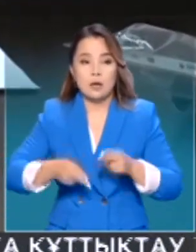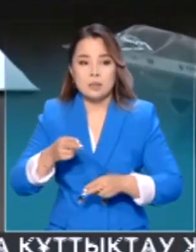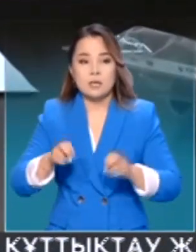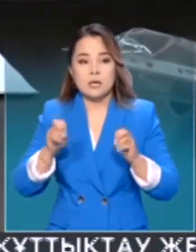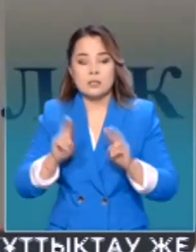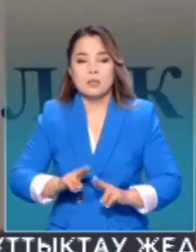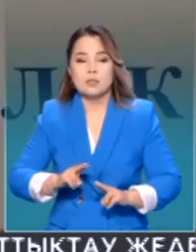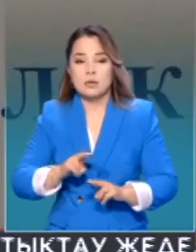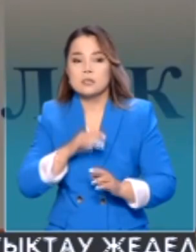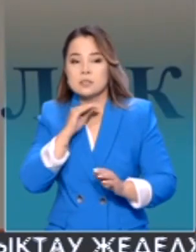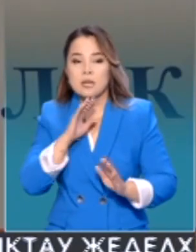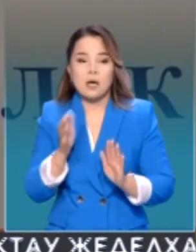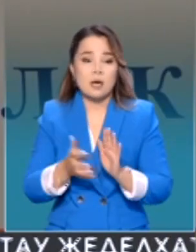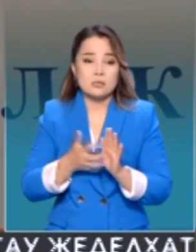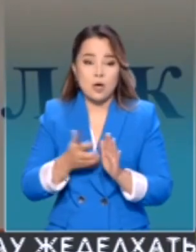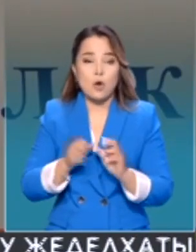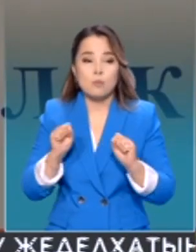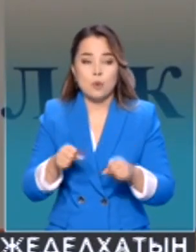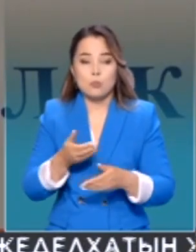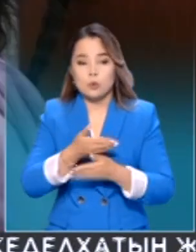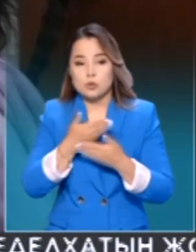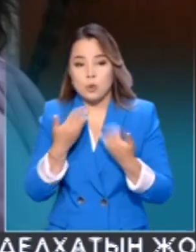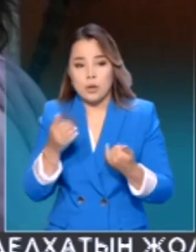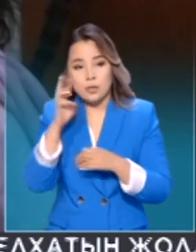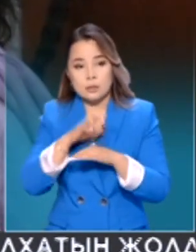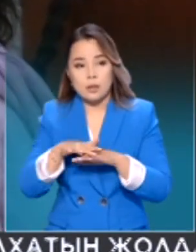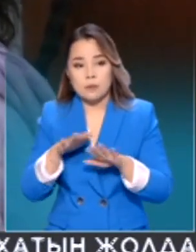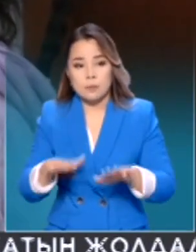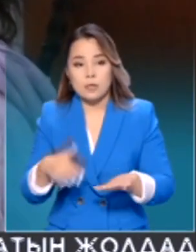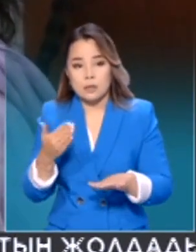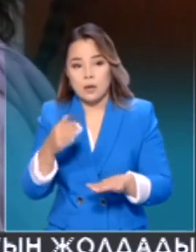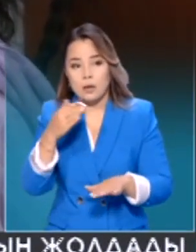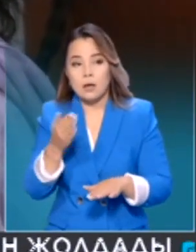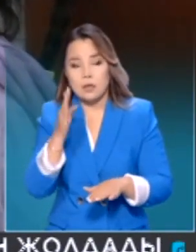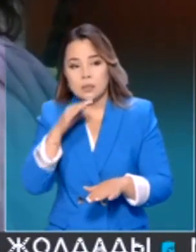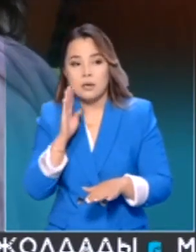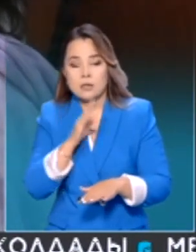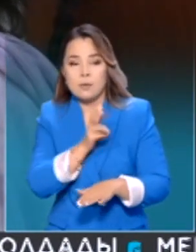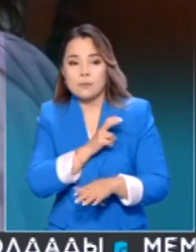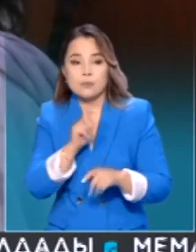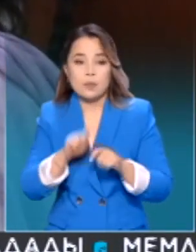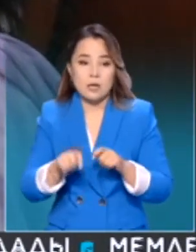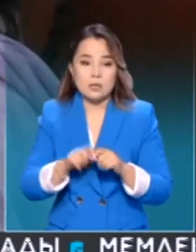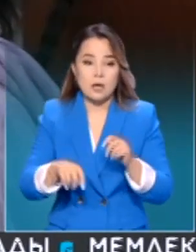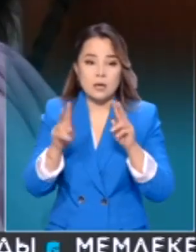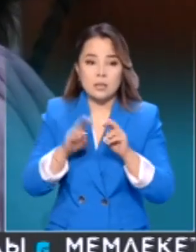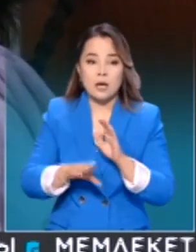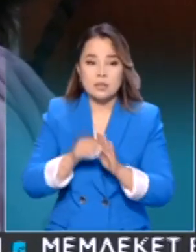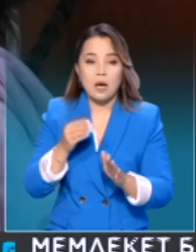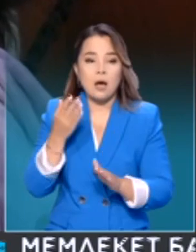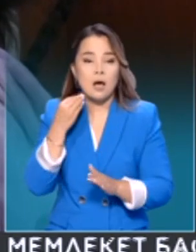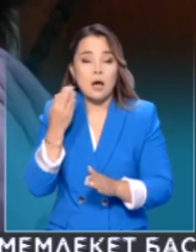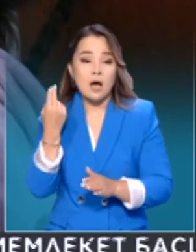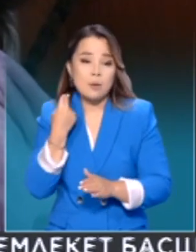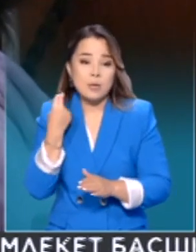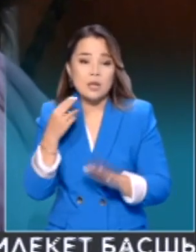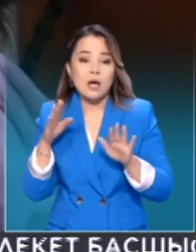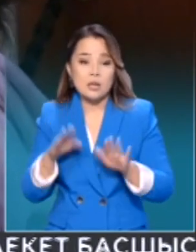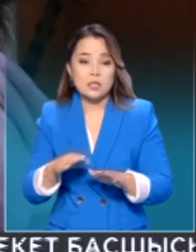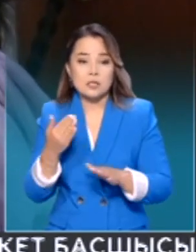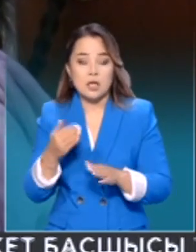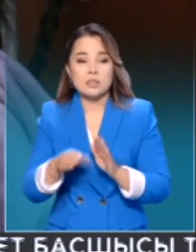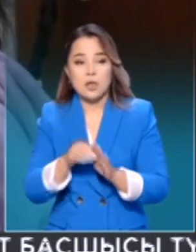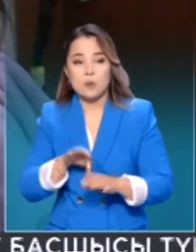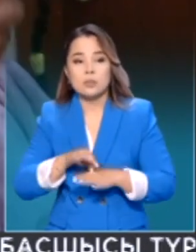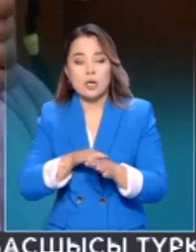маман тапшы. Елімізде де мұндай мүмкіндік жоқ. Аделияның ата-анасы барлық клиникаларды салыстыра келе таңдауы америкалық дәрігерге түскен.